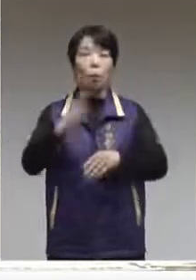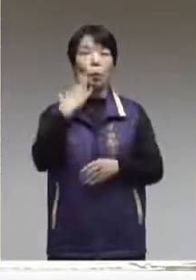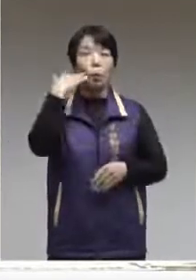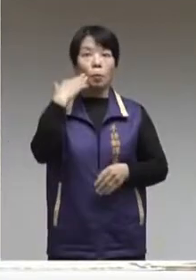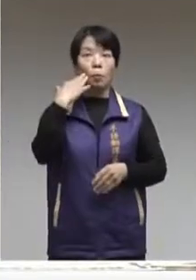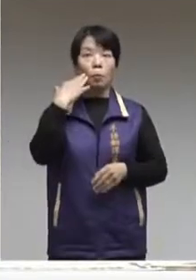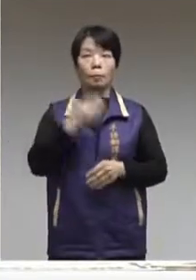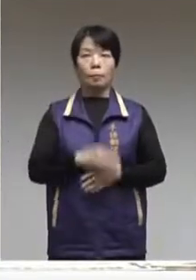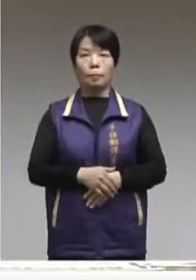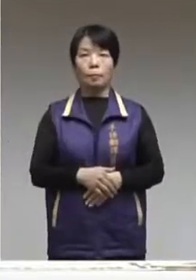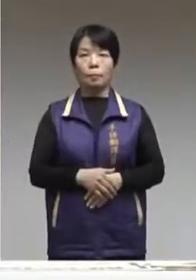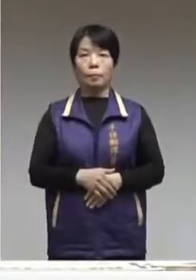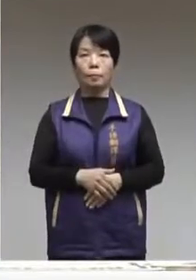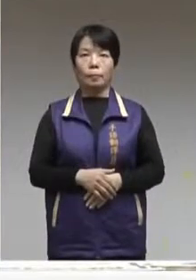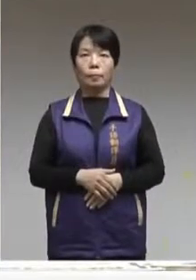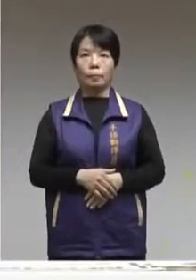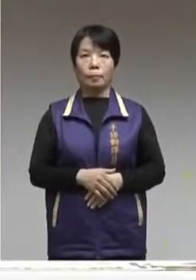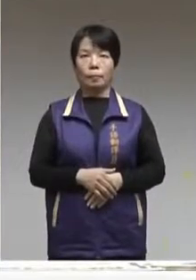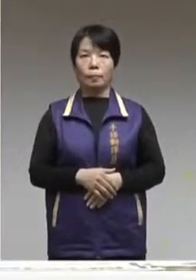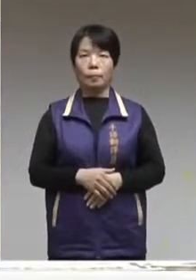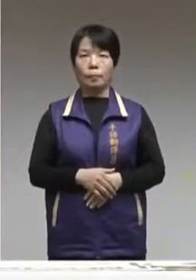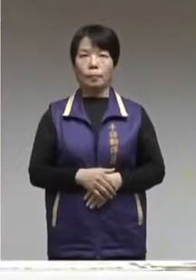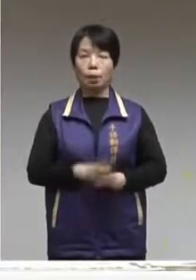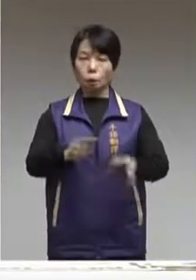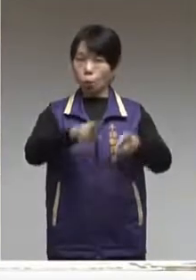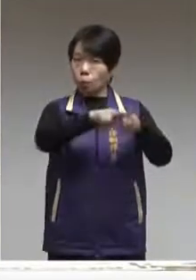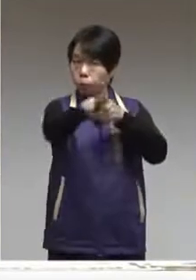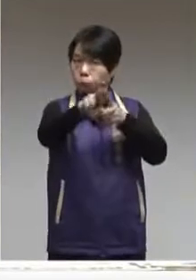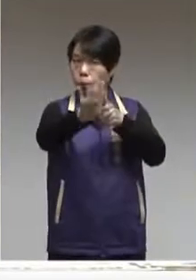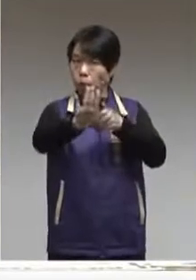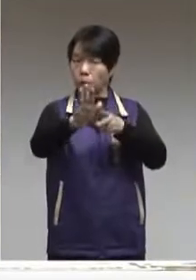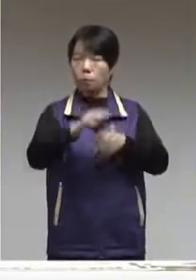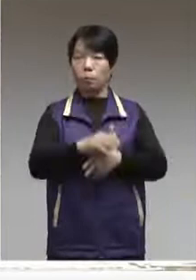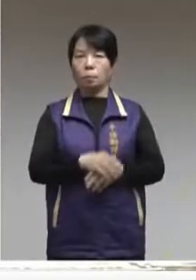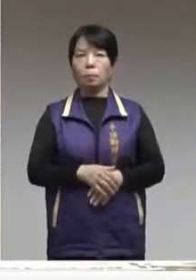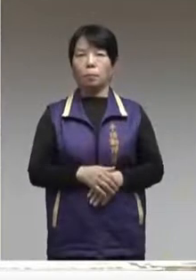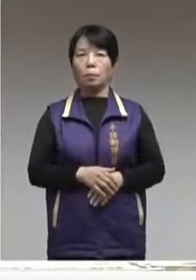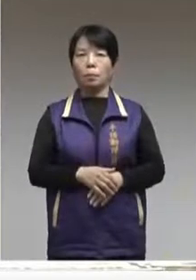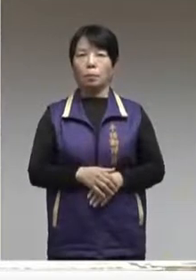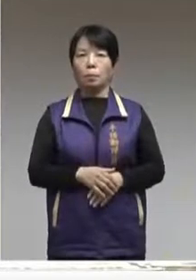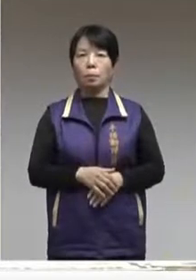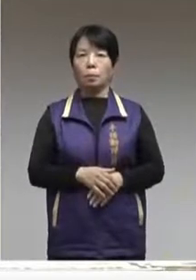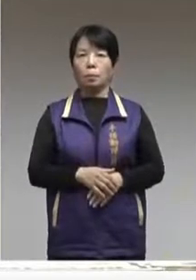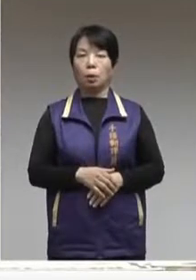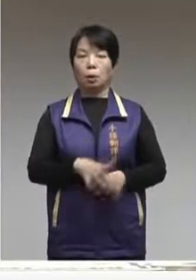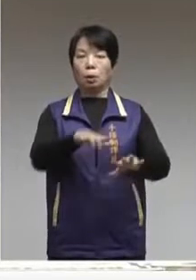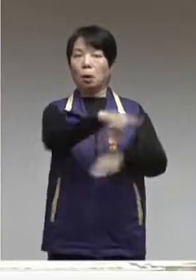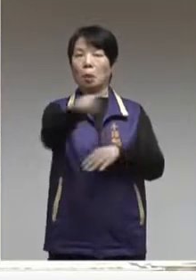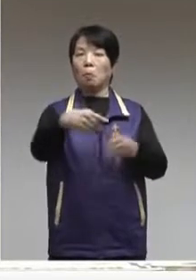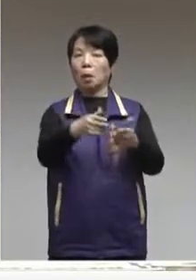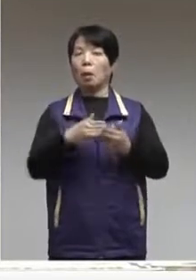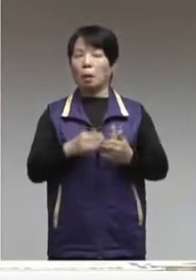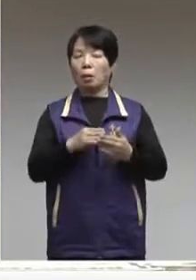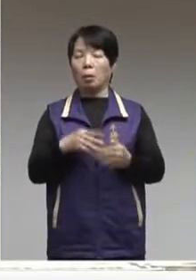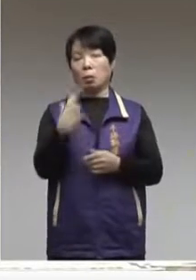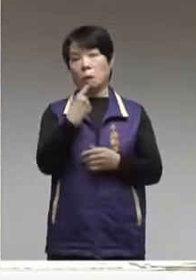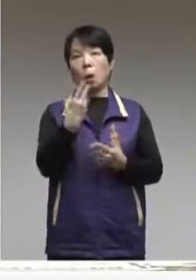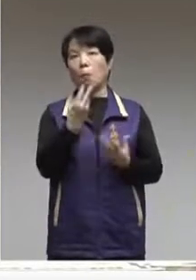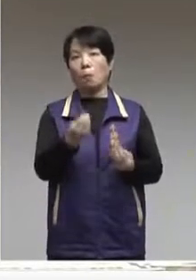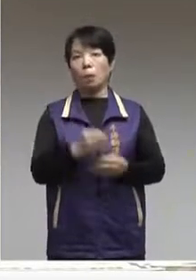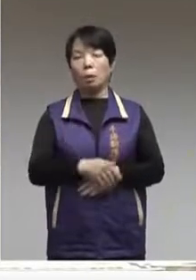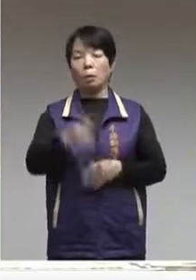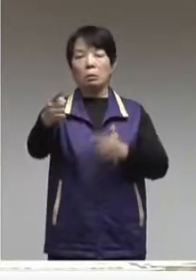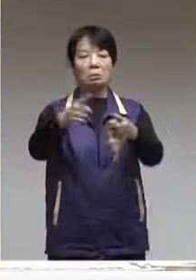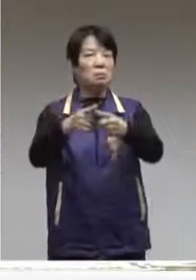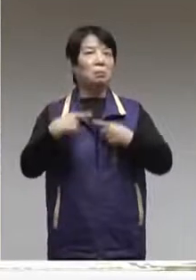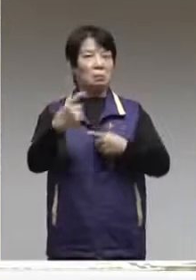如这个通知，然后又无其他理由没有来参加